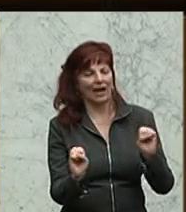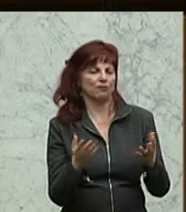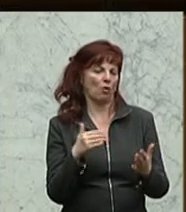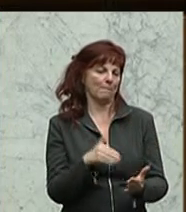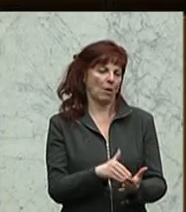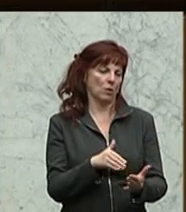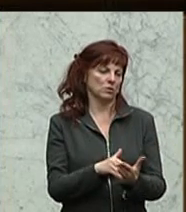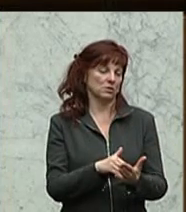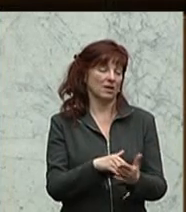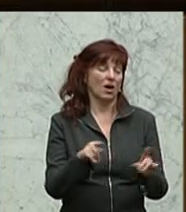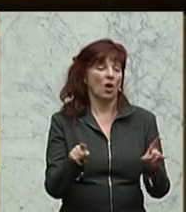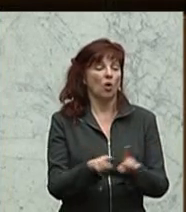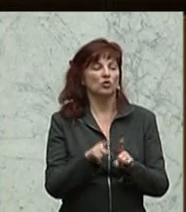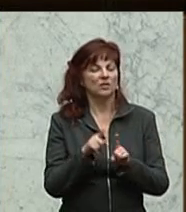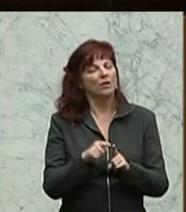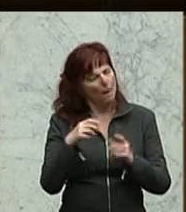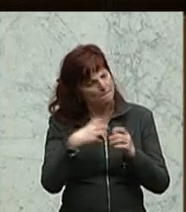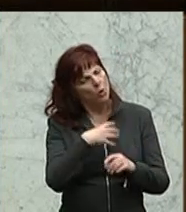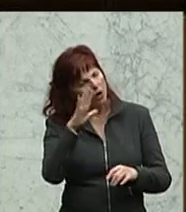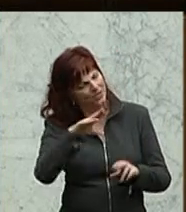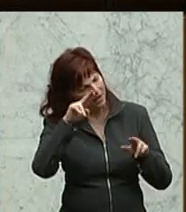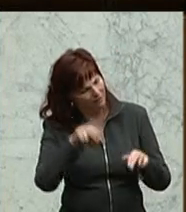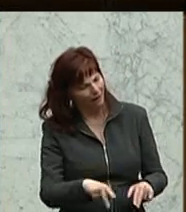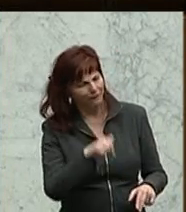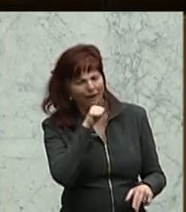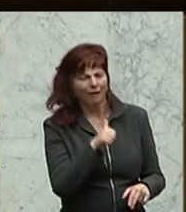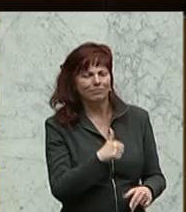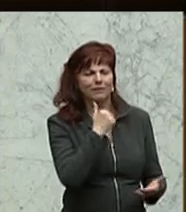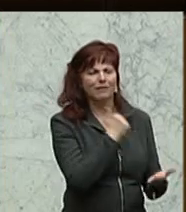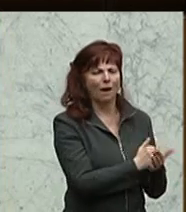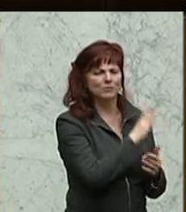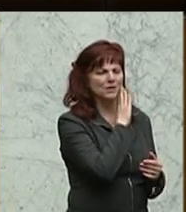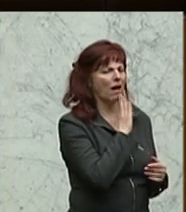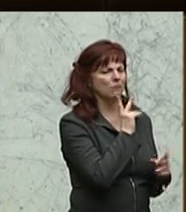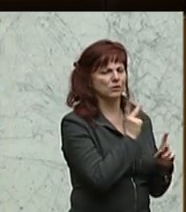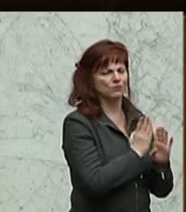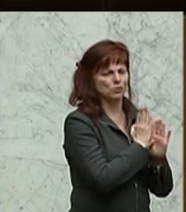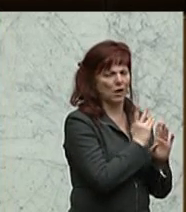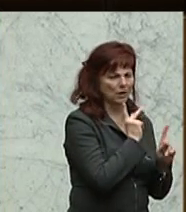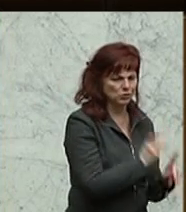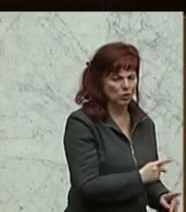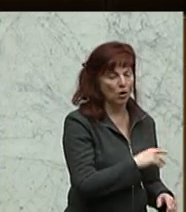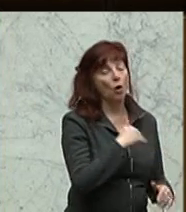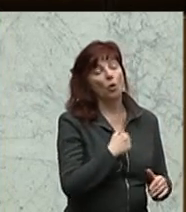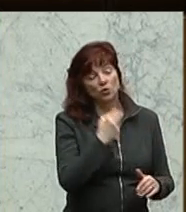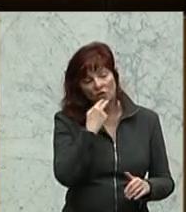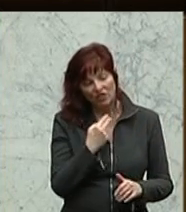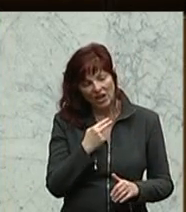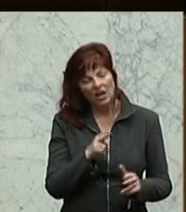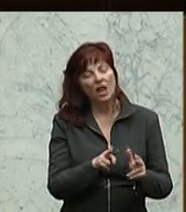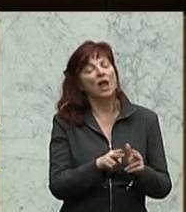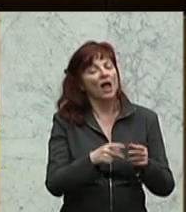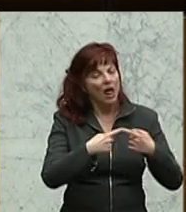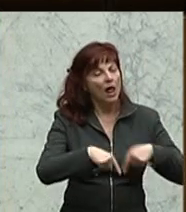Amtsgeheimnis von Spekulanten, von Banken, von Gewinnmachern. Und wir wollen endlich eine Trennung des Landwirtschafts vom Umweltministerium.